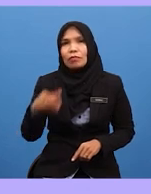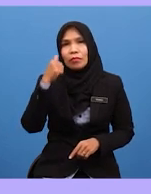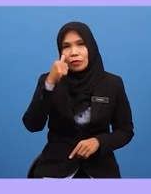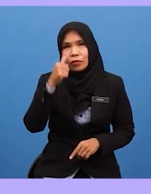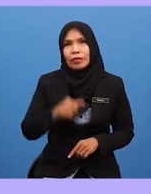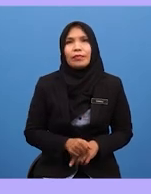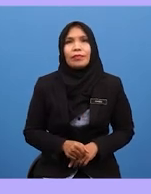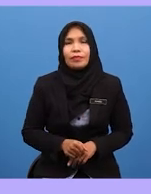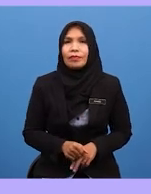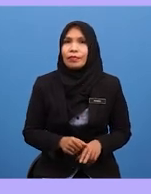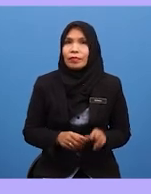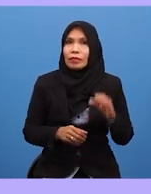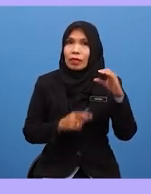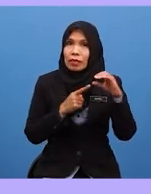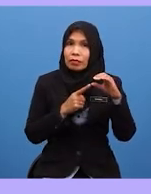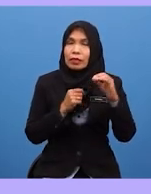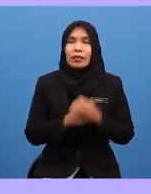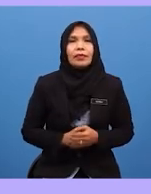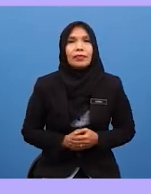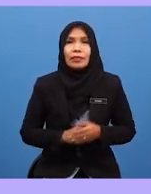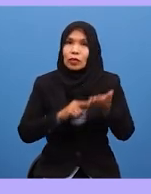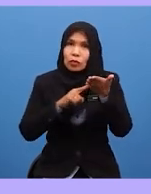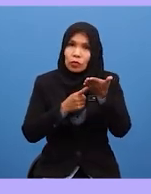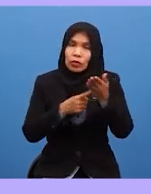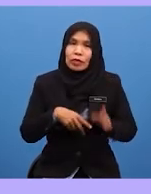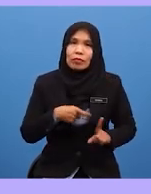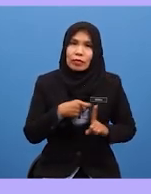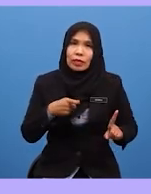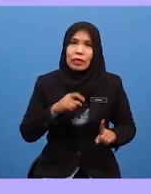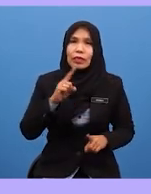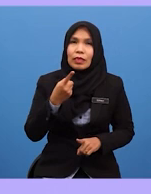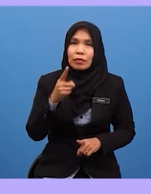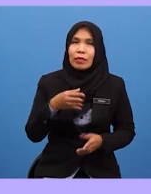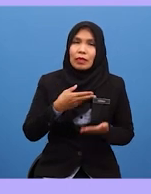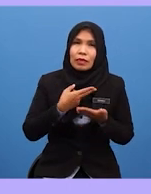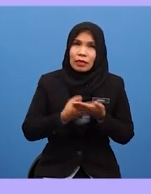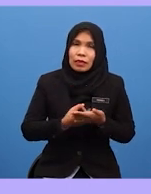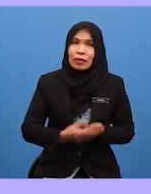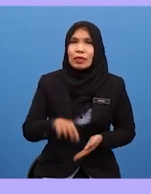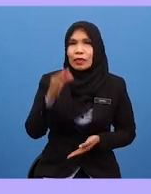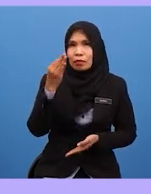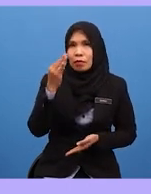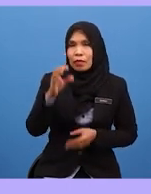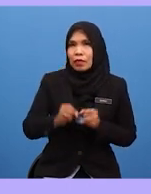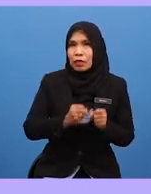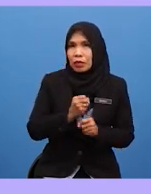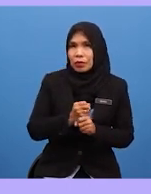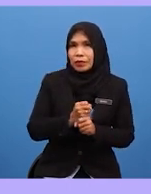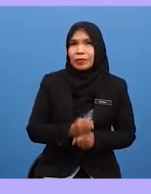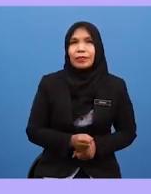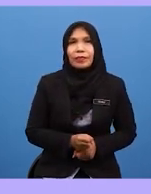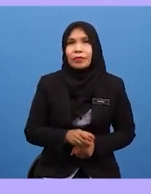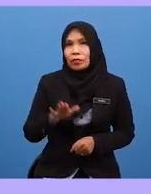Bagi fasa remaja C, ia bermula dari 11 hingga 19 tahun.